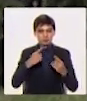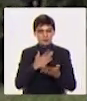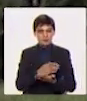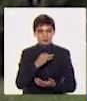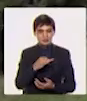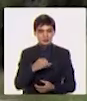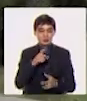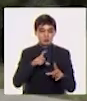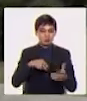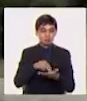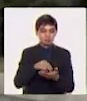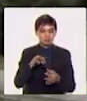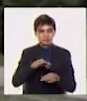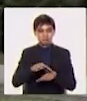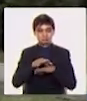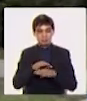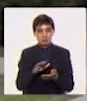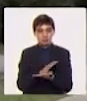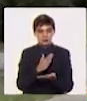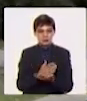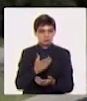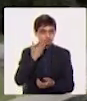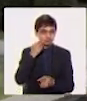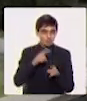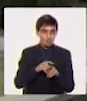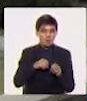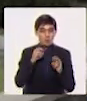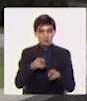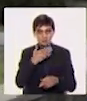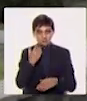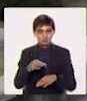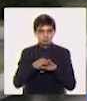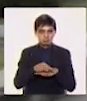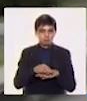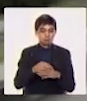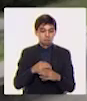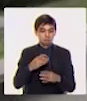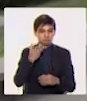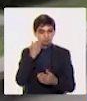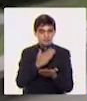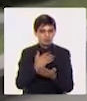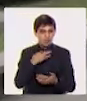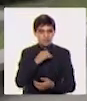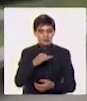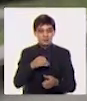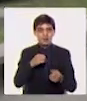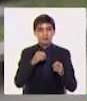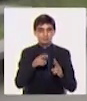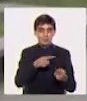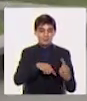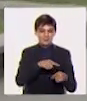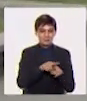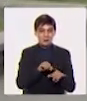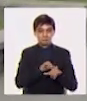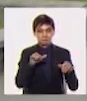Тұтынушыларда затты жеткізу қызметімен бірге оны тиімді әрі қауіпсіз сатып алу мүмкіндігі көбейді. Бұл шағын және орта бизнес үшін